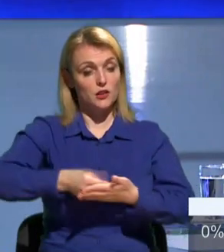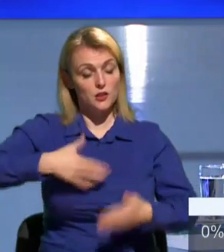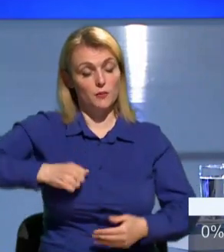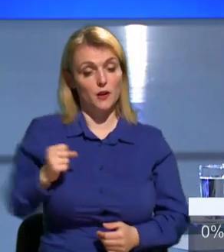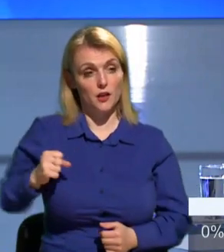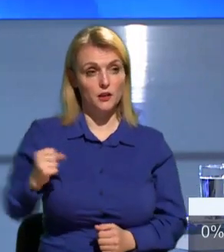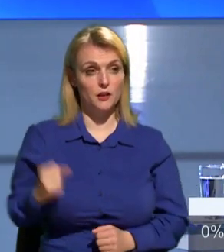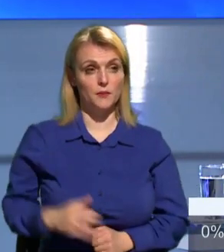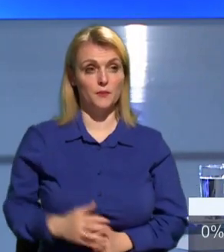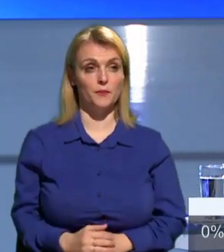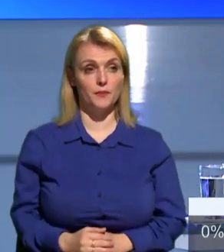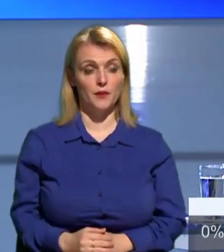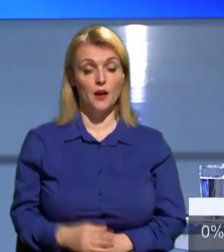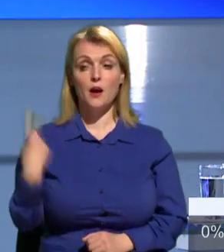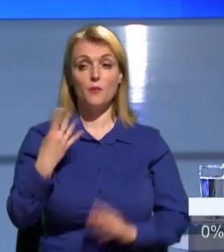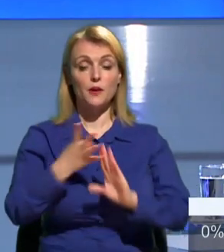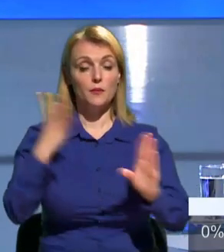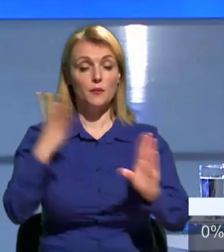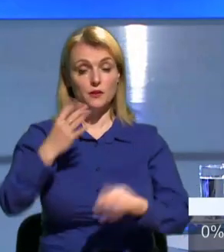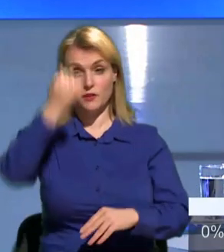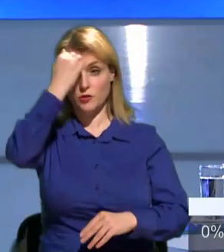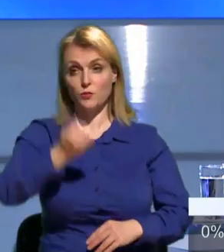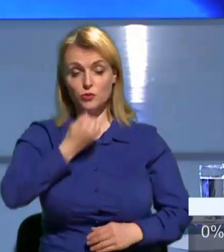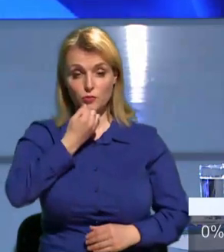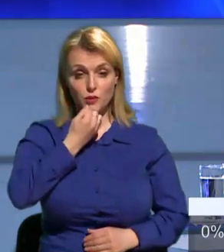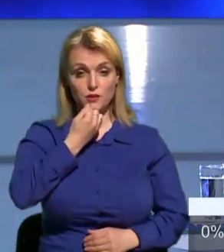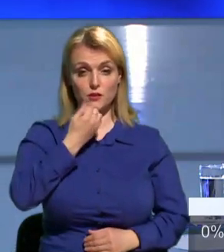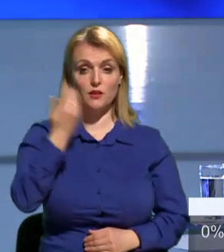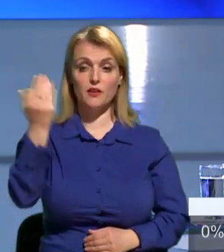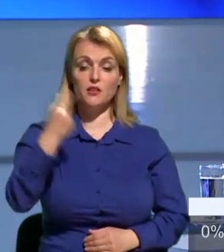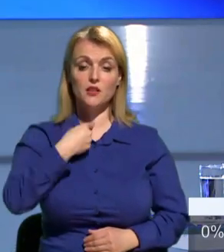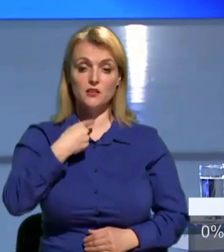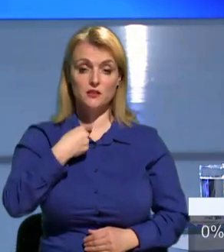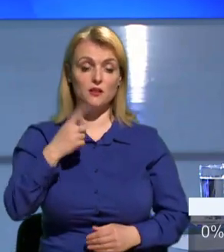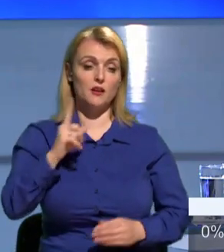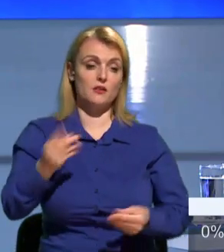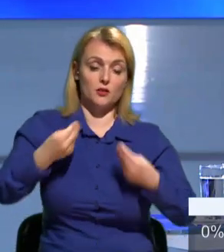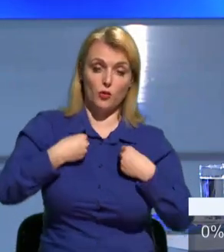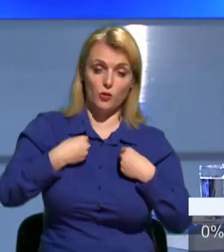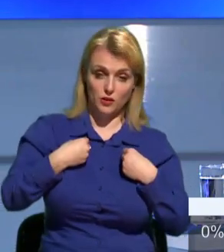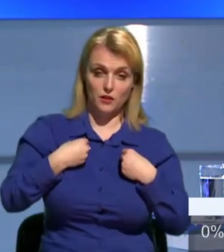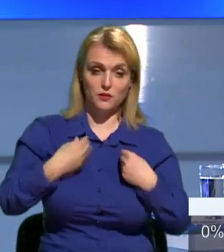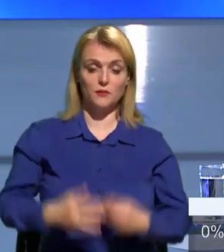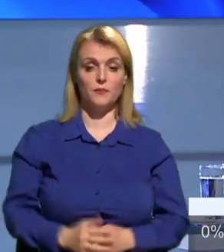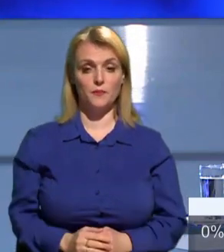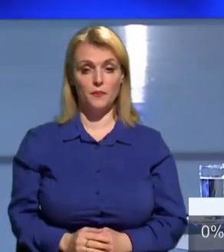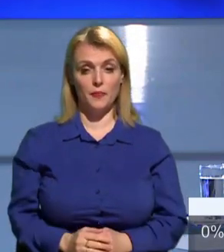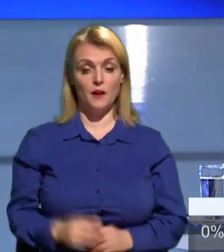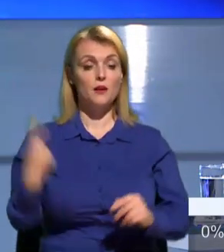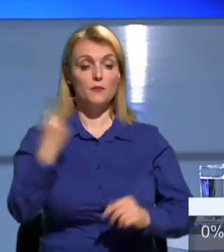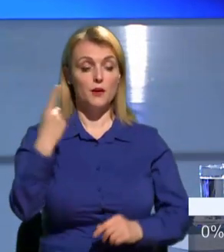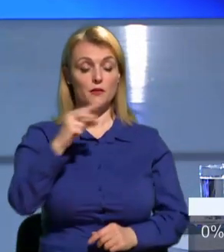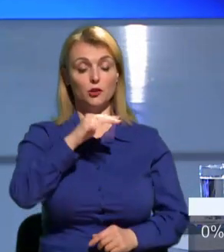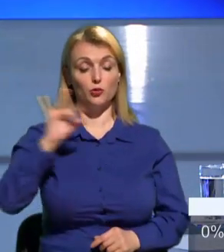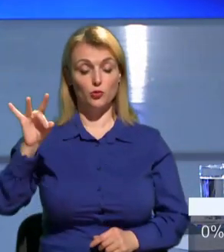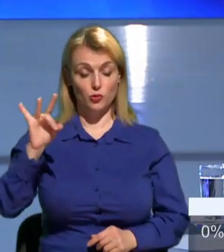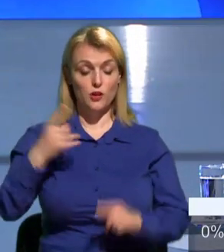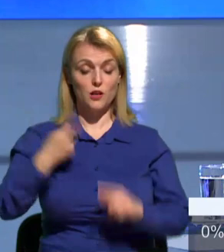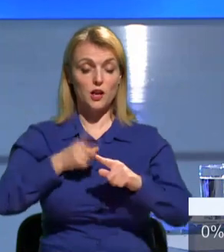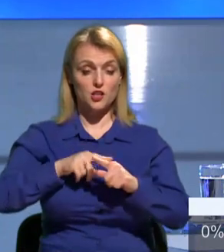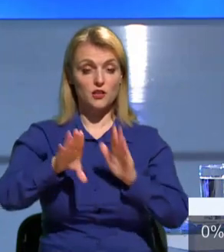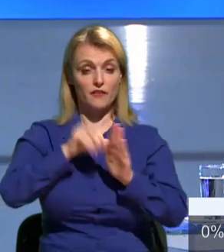prieteni, în primul rând vreau să vă mulțumesc pentru votul pe care dumneavoastră mi l-ați acordat în turul întâi al acestui